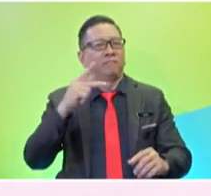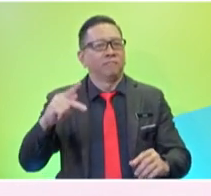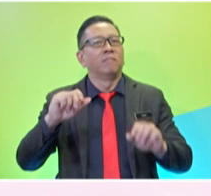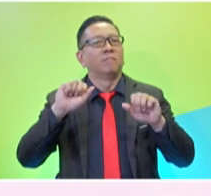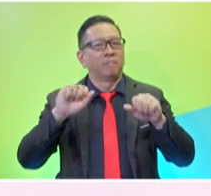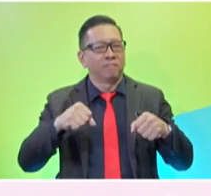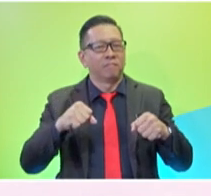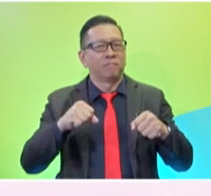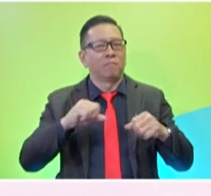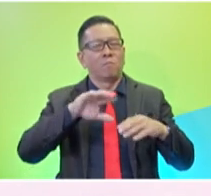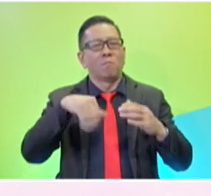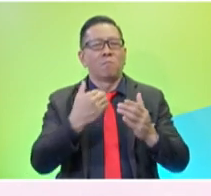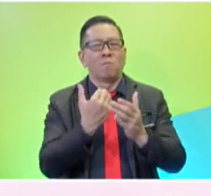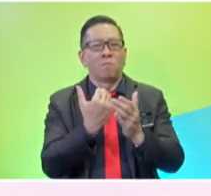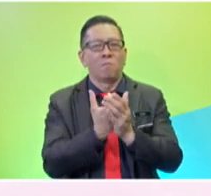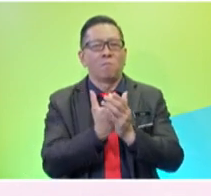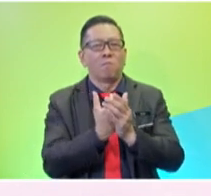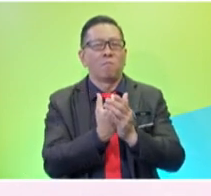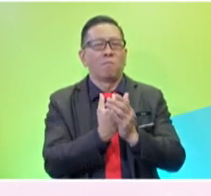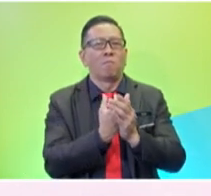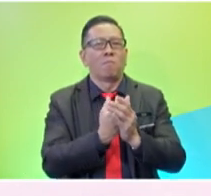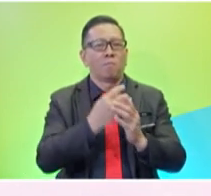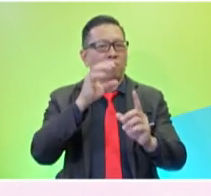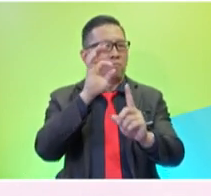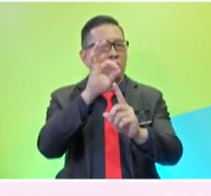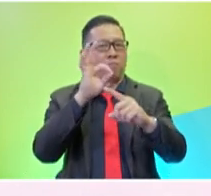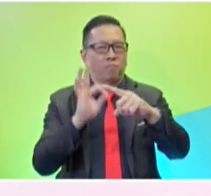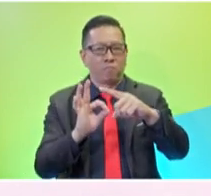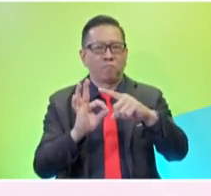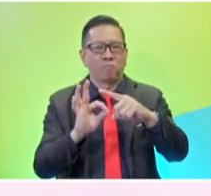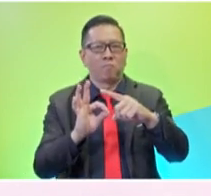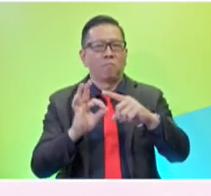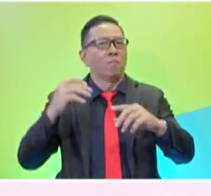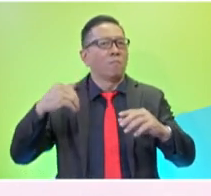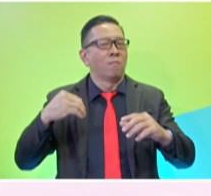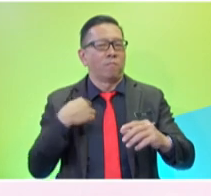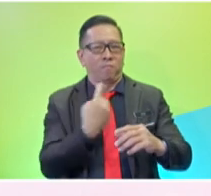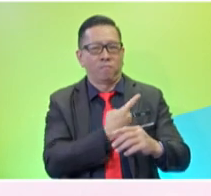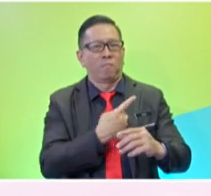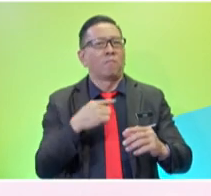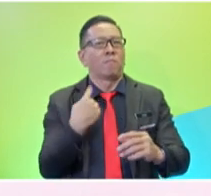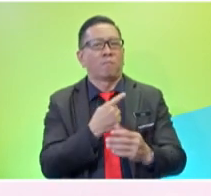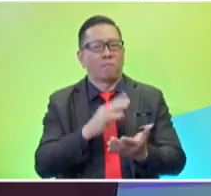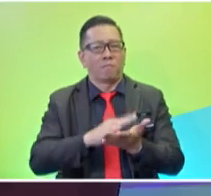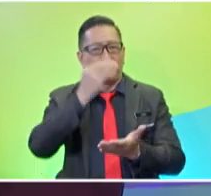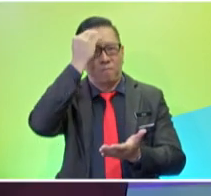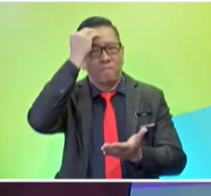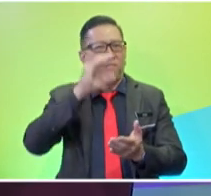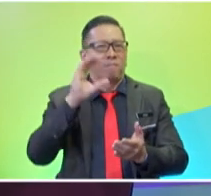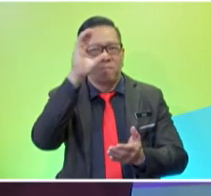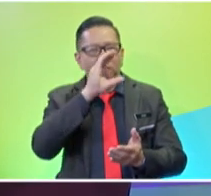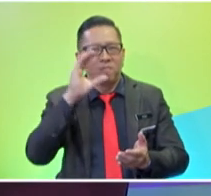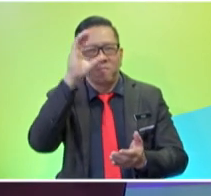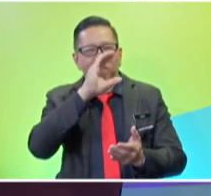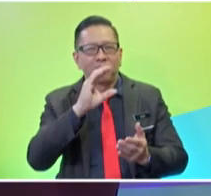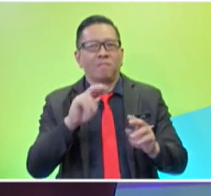bentuk pecahan kita tadi oke lepasnya kita akan belajar macam mana kita tidak mencari nilai 3 biji